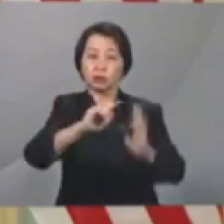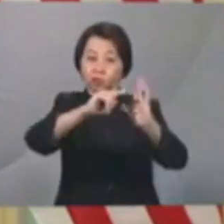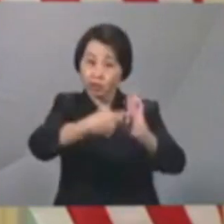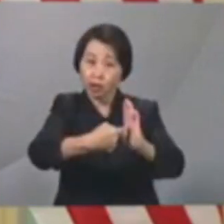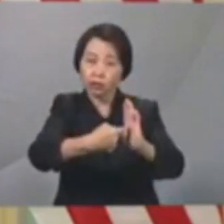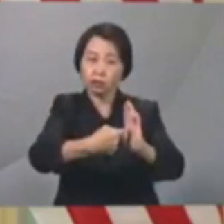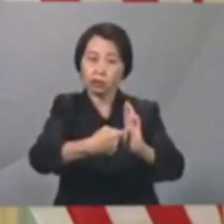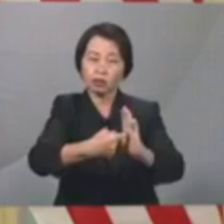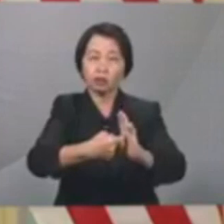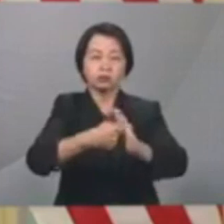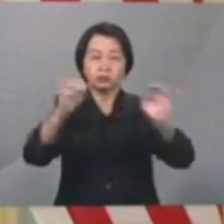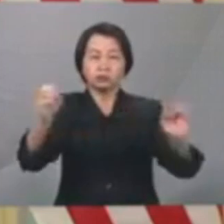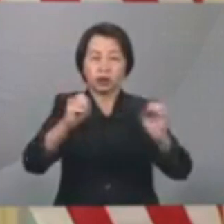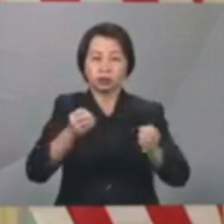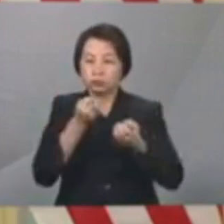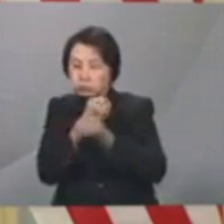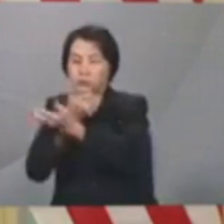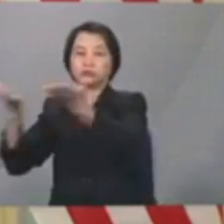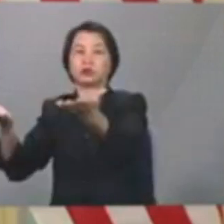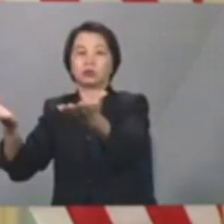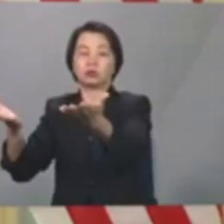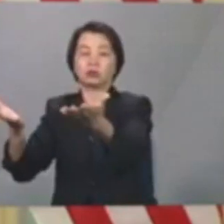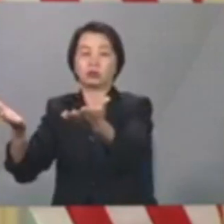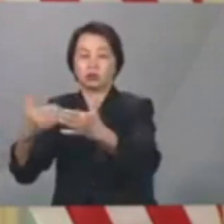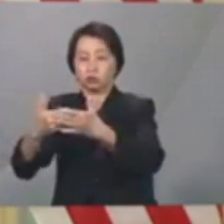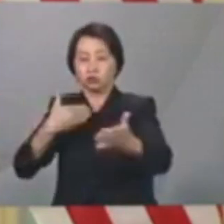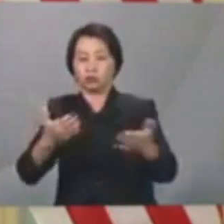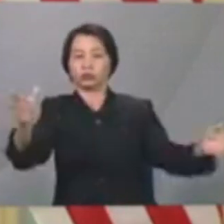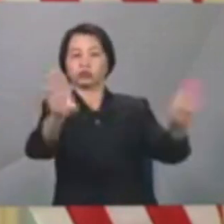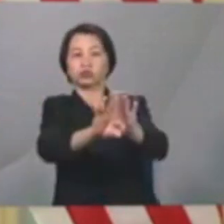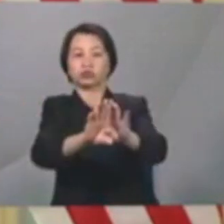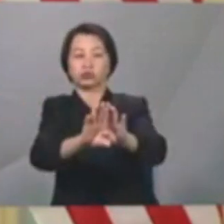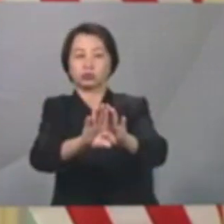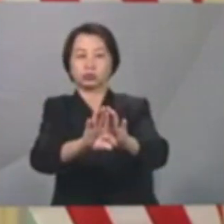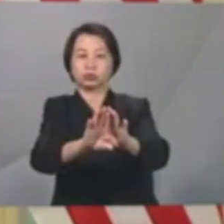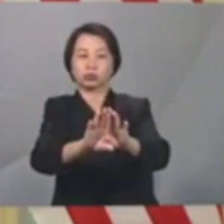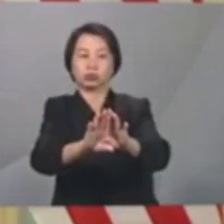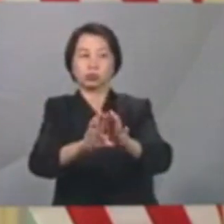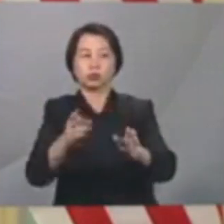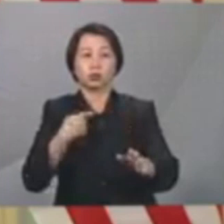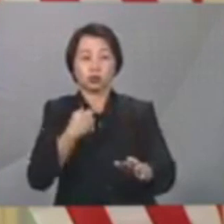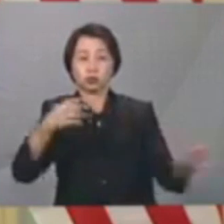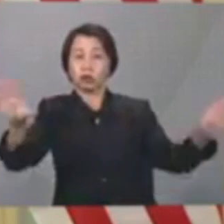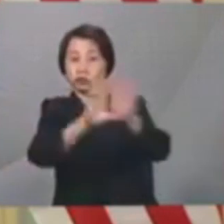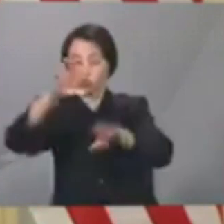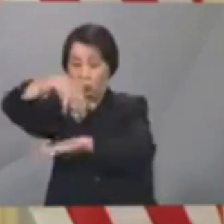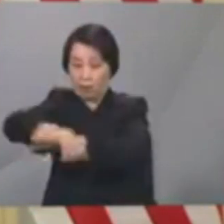dilaksanakan tidak ada hebahan sebelum ditutup. Kita tutup dulu